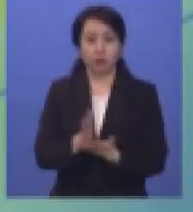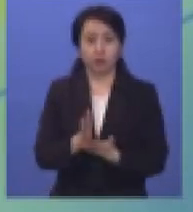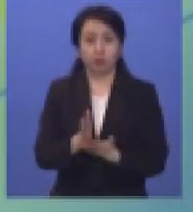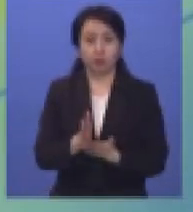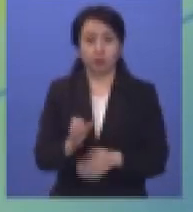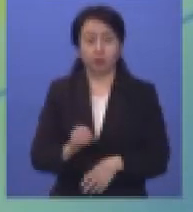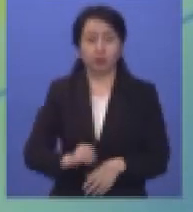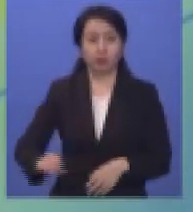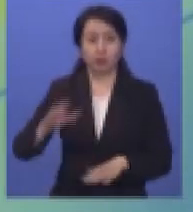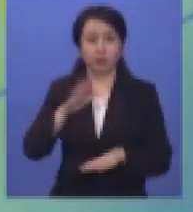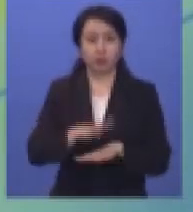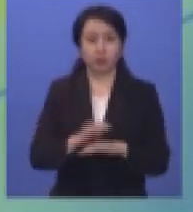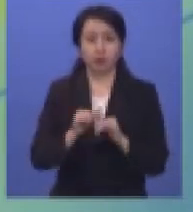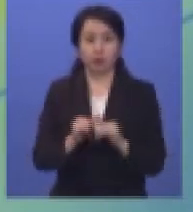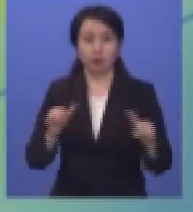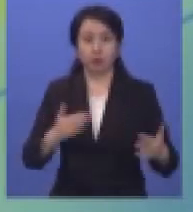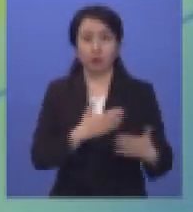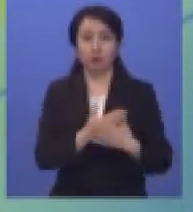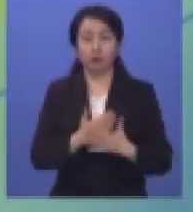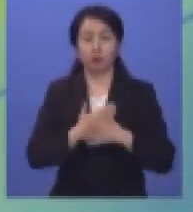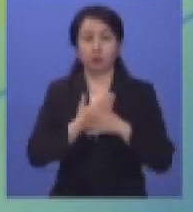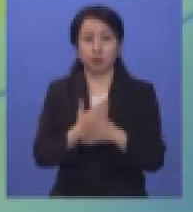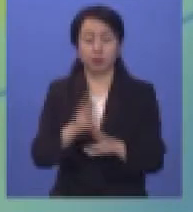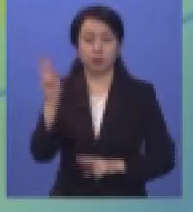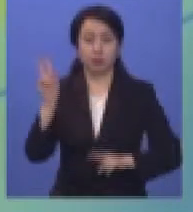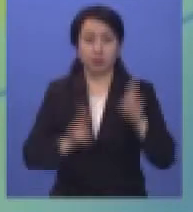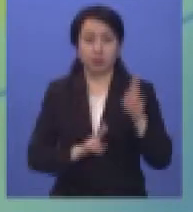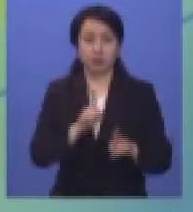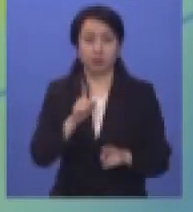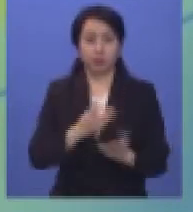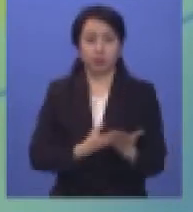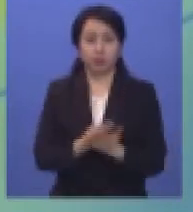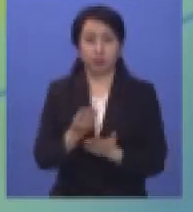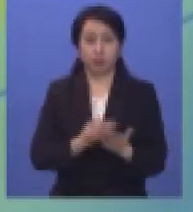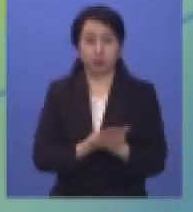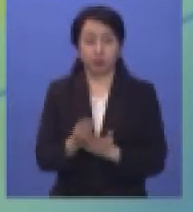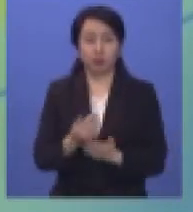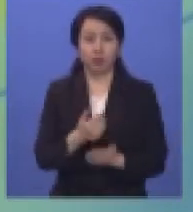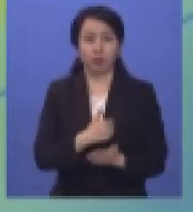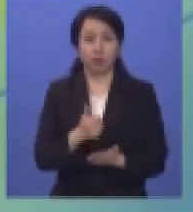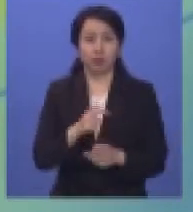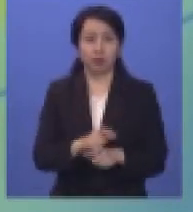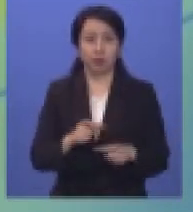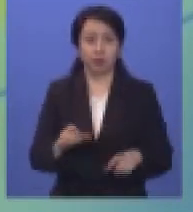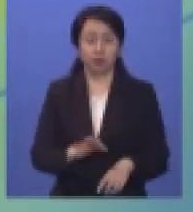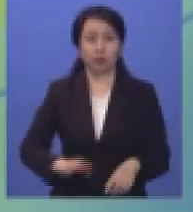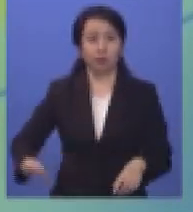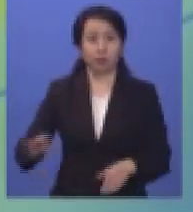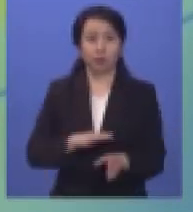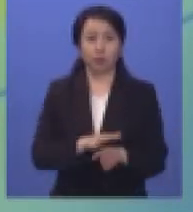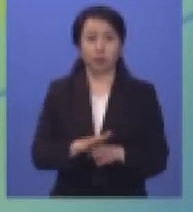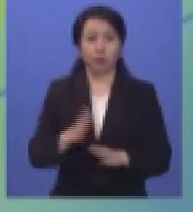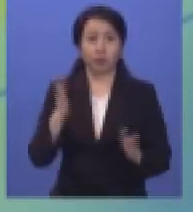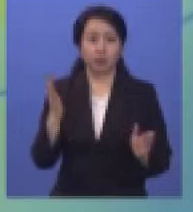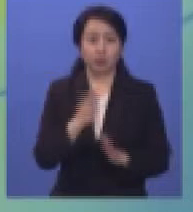данном направлении. Евразийский банк развития активно поддерживает принципы зеленого финансирования и инициативы клиентов